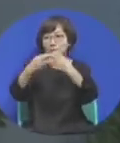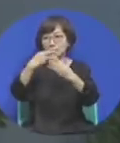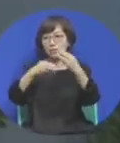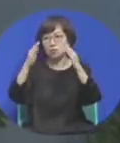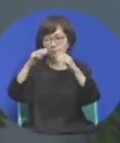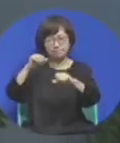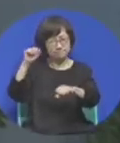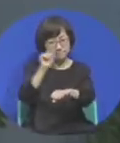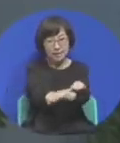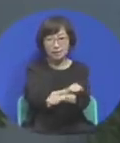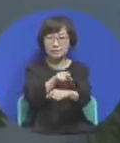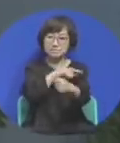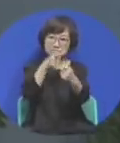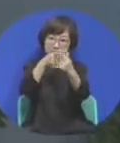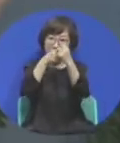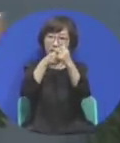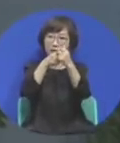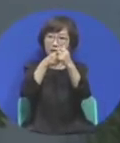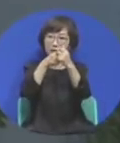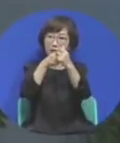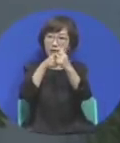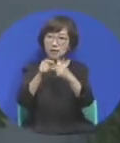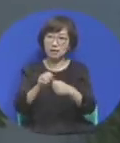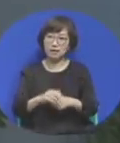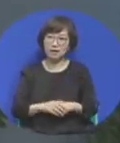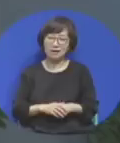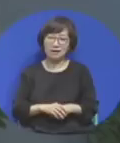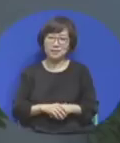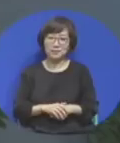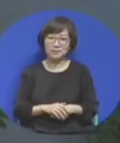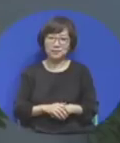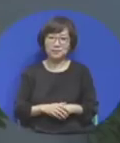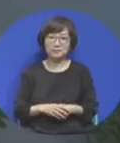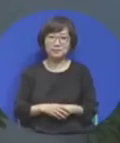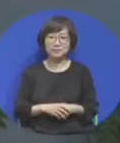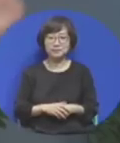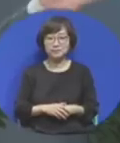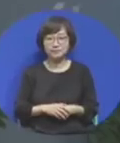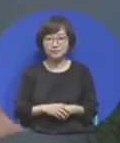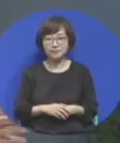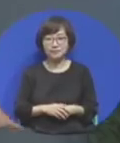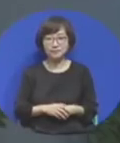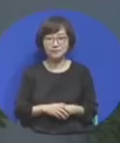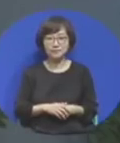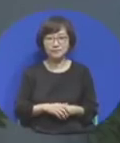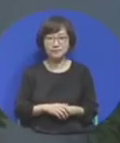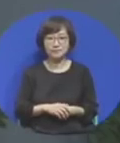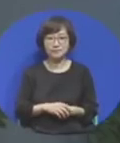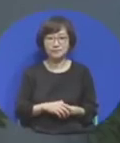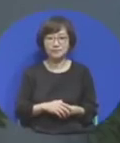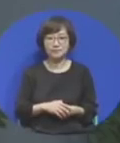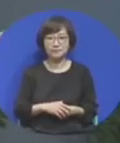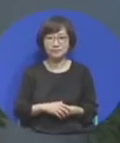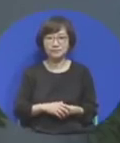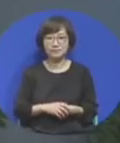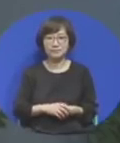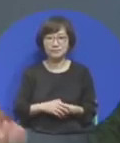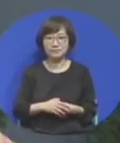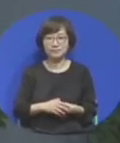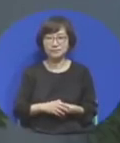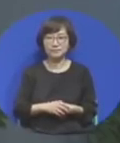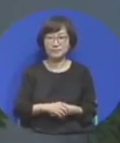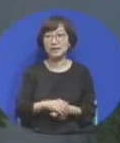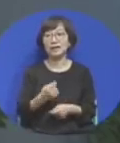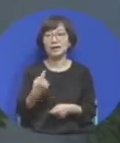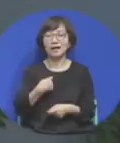이게 들어와서 뭐 자로 다 이게 흘러가면은 뭐 이거 뭐 아무도 안 사갈 건데 앞으로 운영이 되겠냐고 그러더라고요.